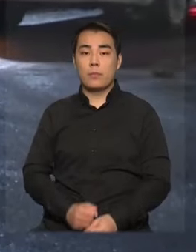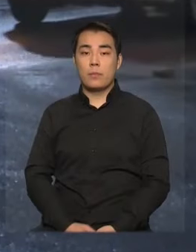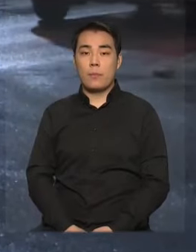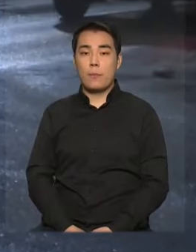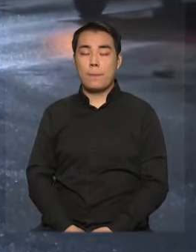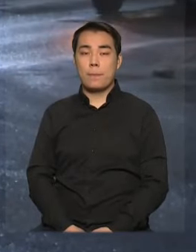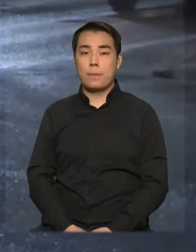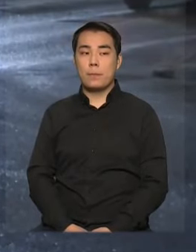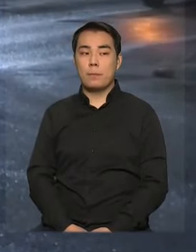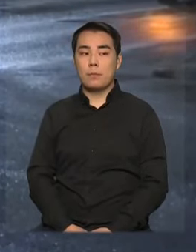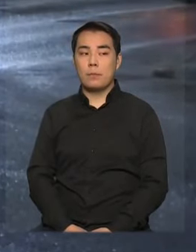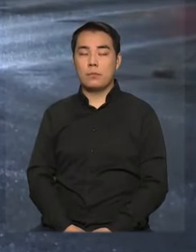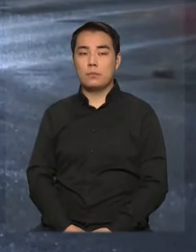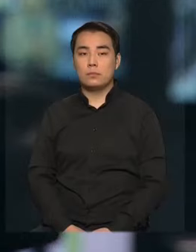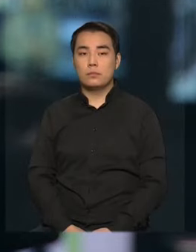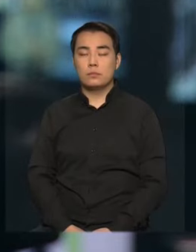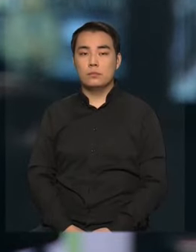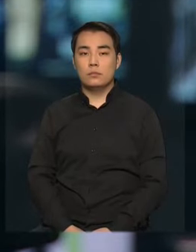Керімқұлов, Жібек жолы, Алматы.